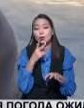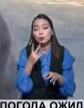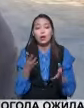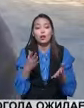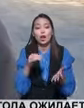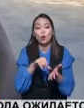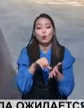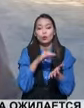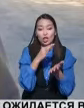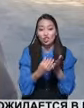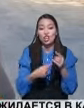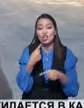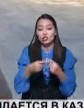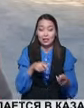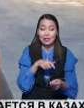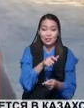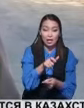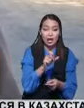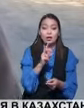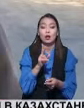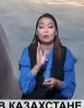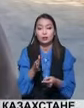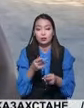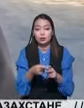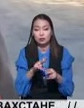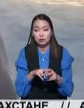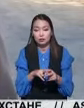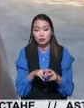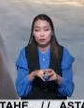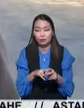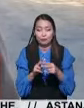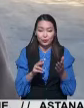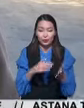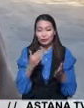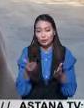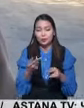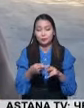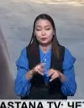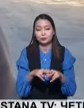отвечает, через дорогу, куда, сторожа, как будет, кража потом, вот это вот,